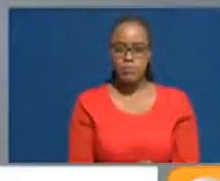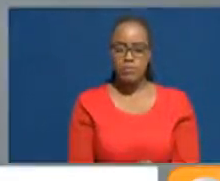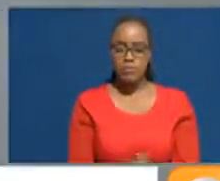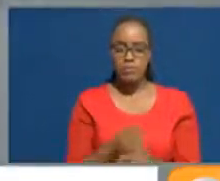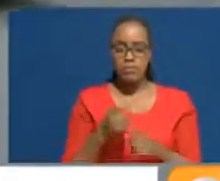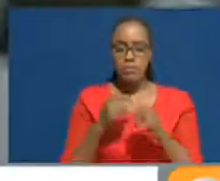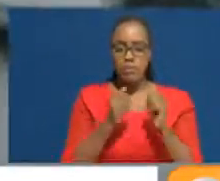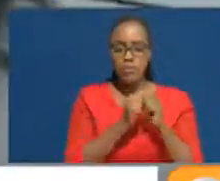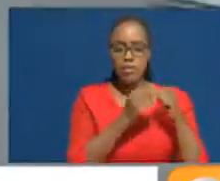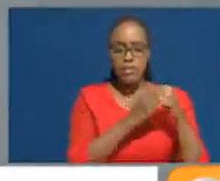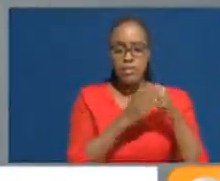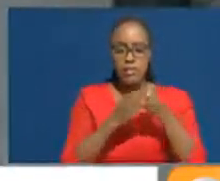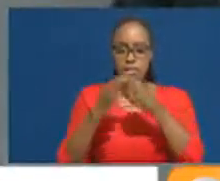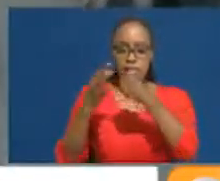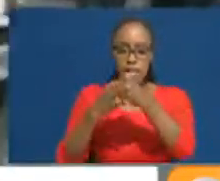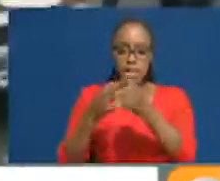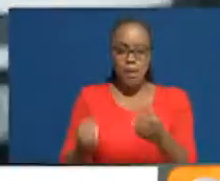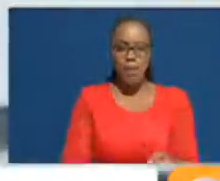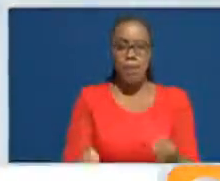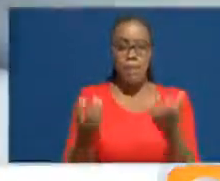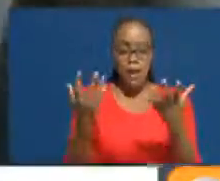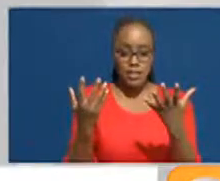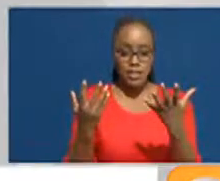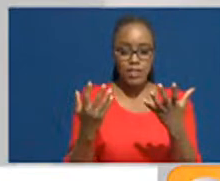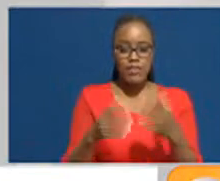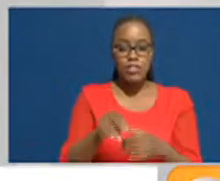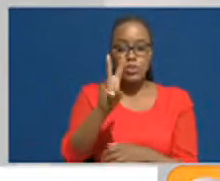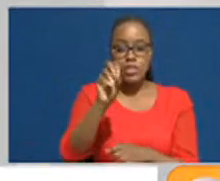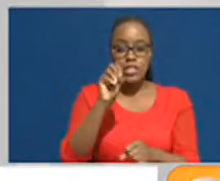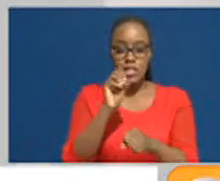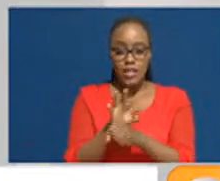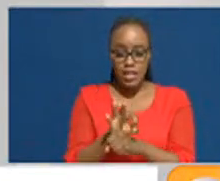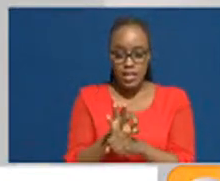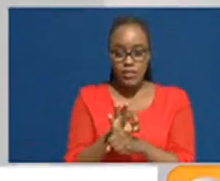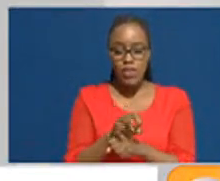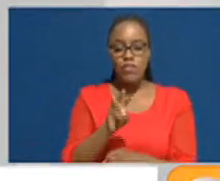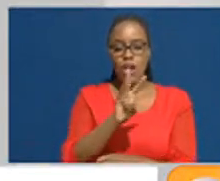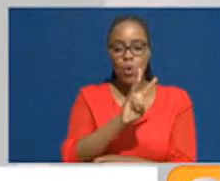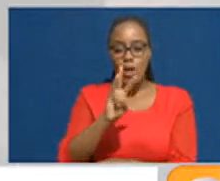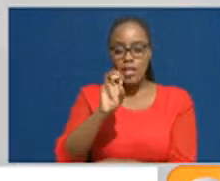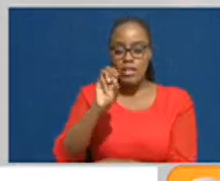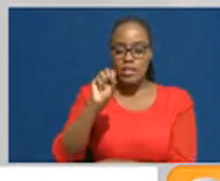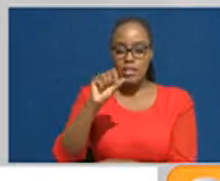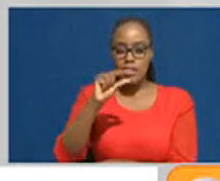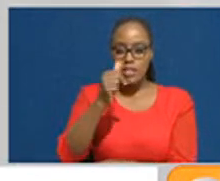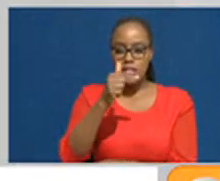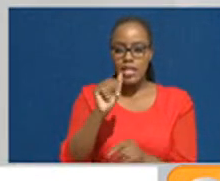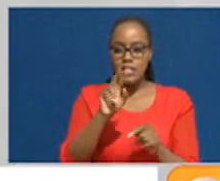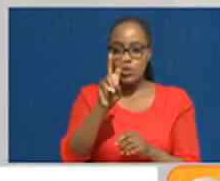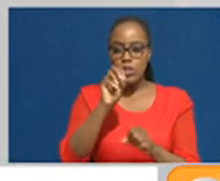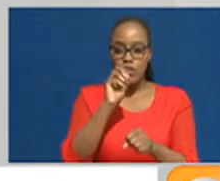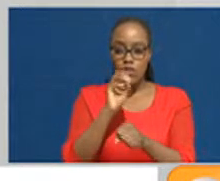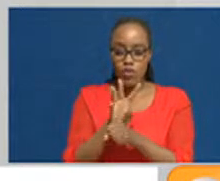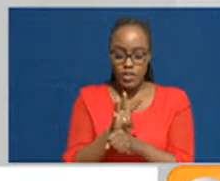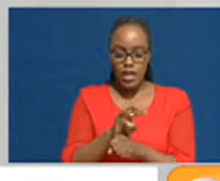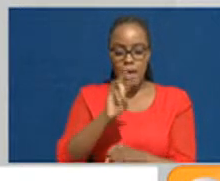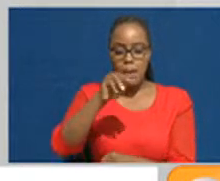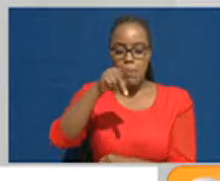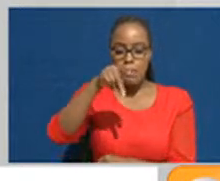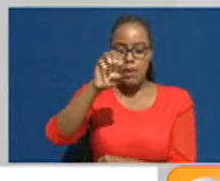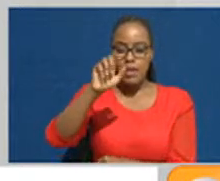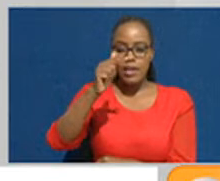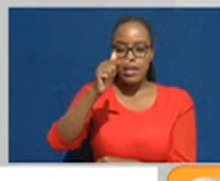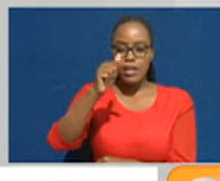From the 1998 bomb blast to the 2013 Westgate Mall attack, the 2014 Piketoni attack in